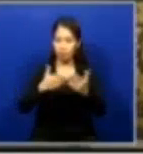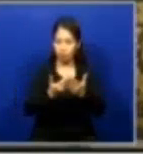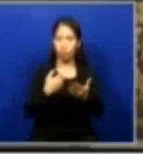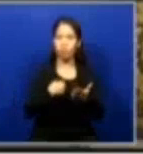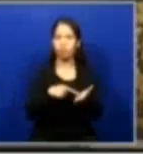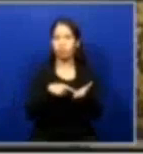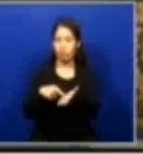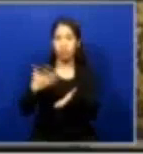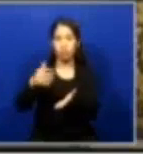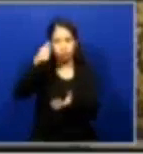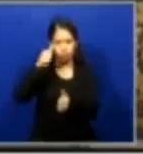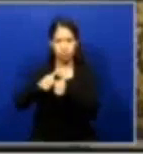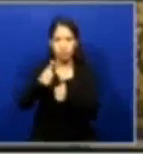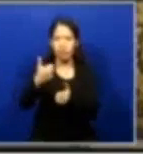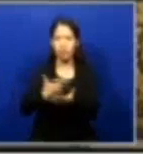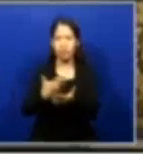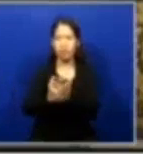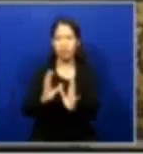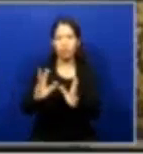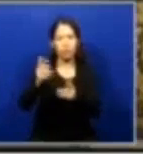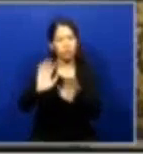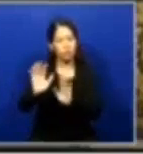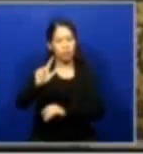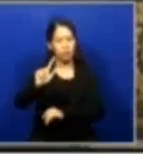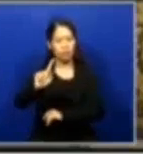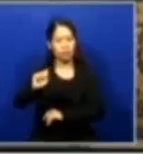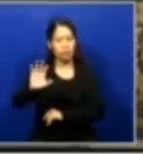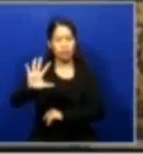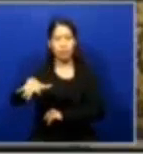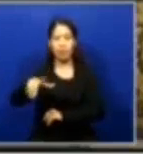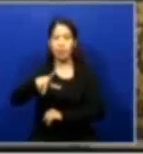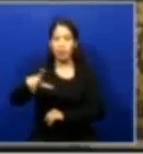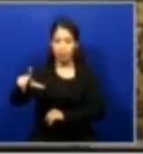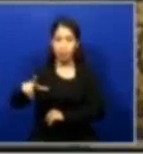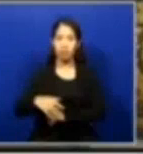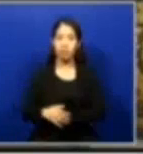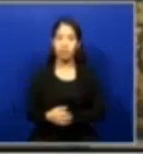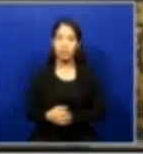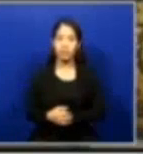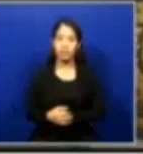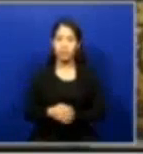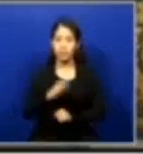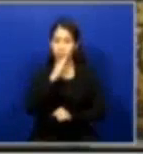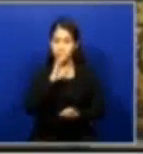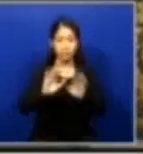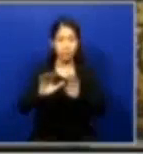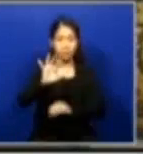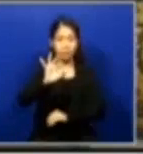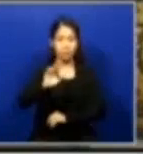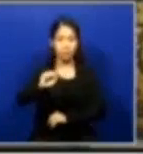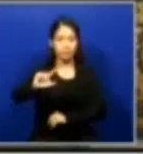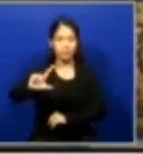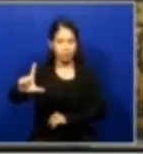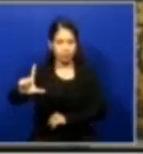ได้มันจะหมดเงินประมาณ 150,000 ล้านเท่านั้นเองเท่านั้นเองหมายความว่าเทียบกับ 900,000 ล้าน